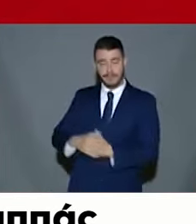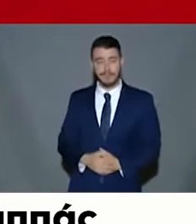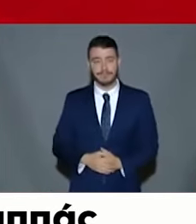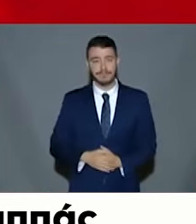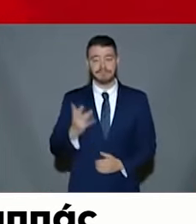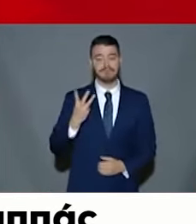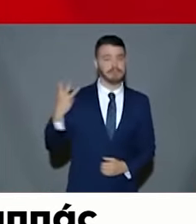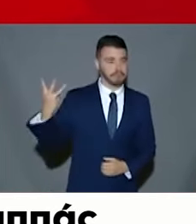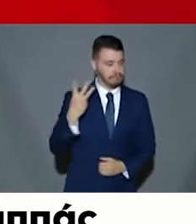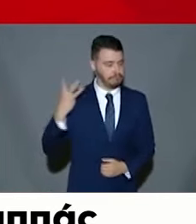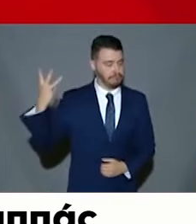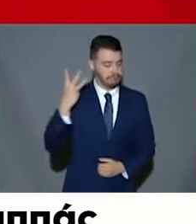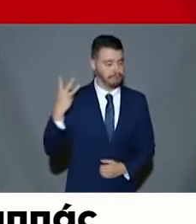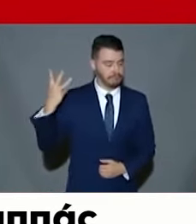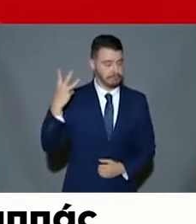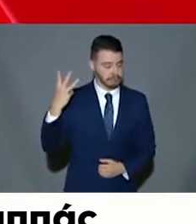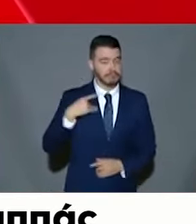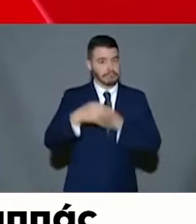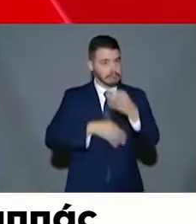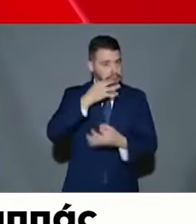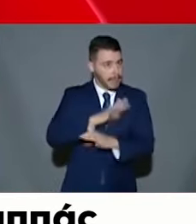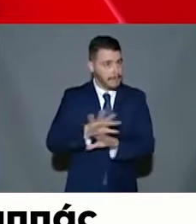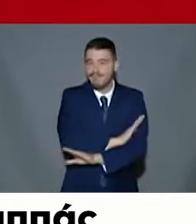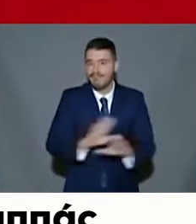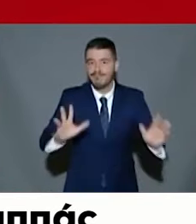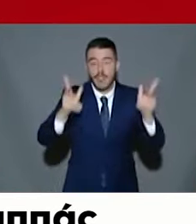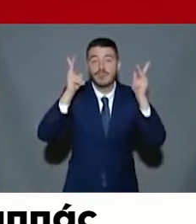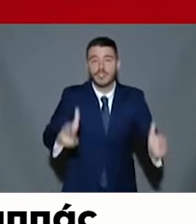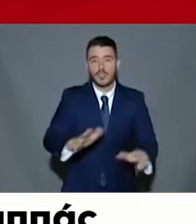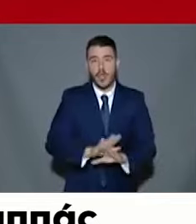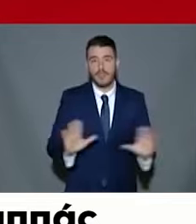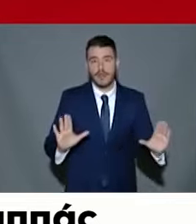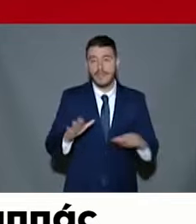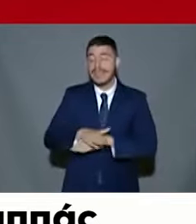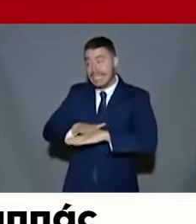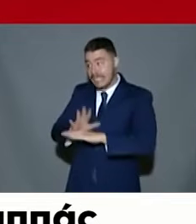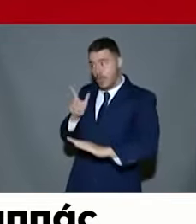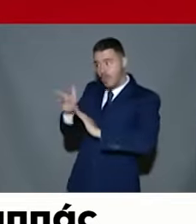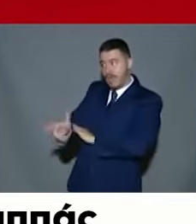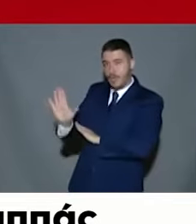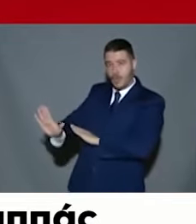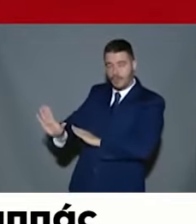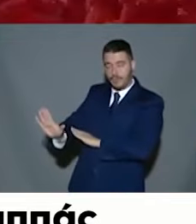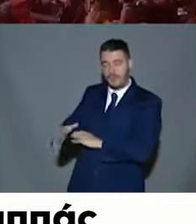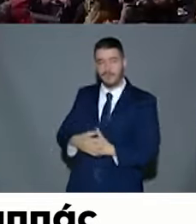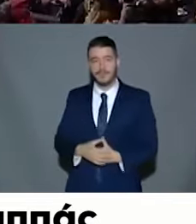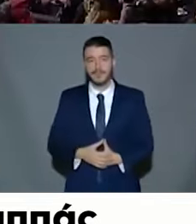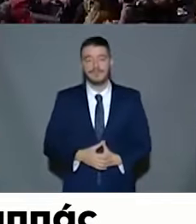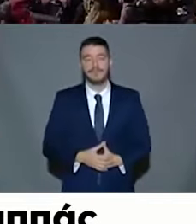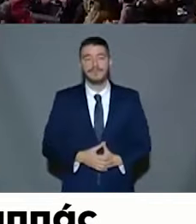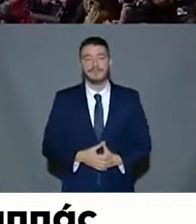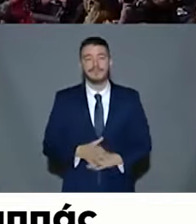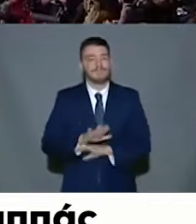Τσίπρας δεν ζήτησε εκλογή, πρότεινε εκλογή. Υπάρχει διαφορά, έτσι. Την περιγραφή που κάνει. Αυτό που λες το επιβεβαιώνω και